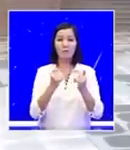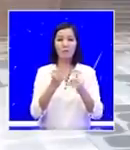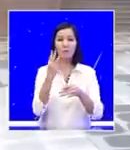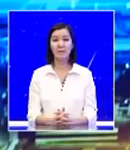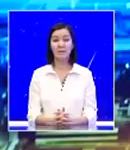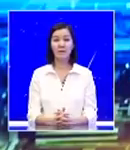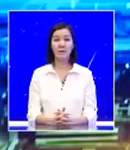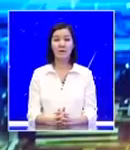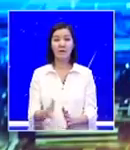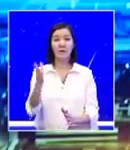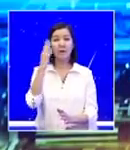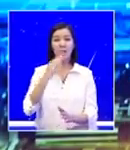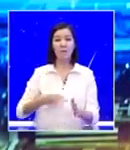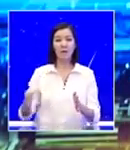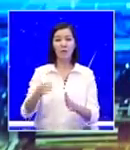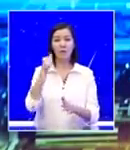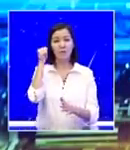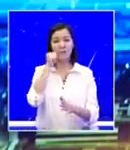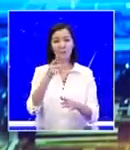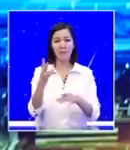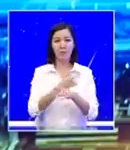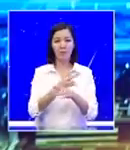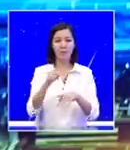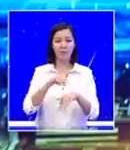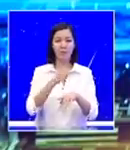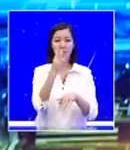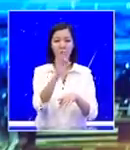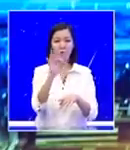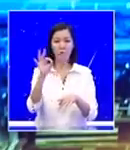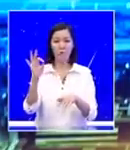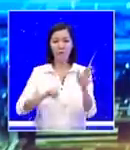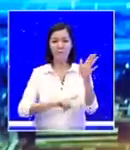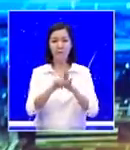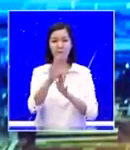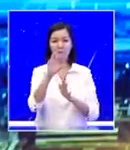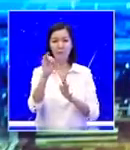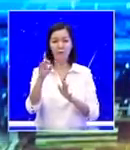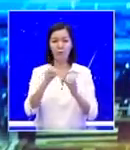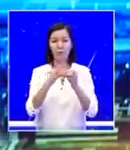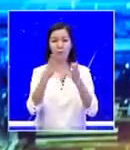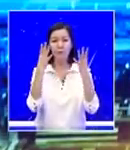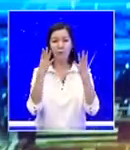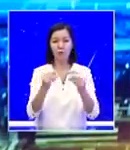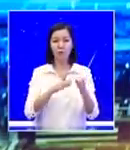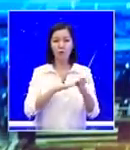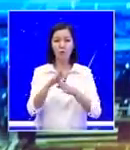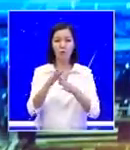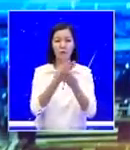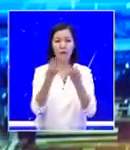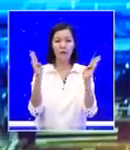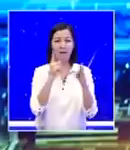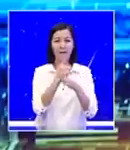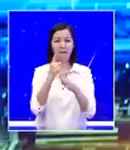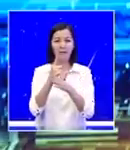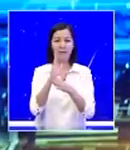бекет орнатылды. Алматы облысы ертең түнгі сағат 00:00-ден бастап, яғни сәуірдің 15-іне қараған түні толықтай карантинге жабылады.